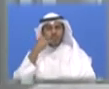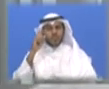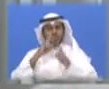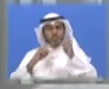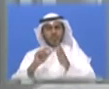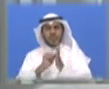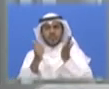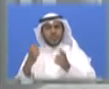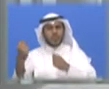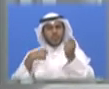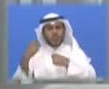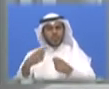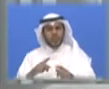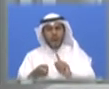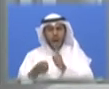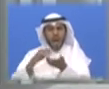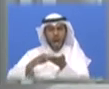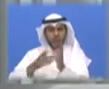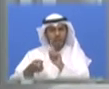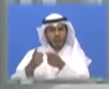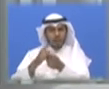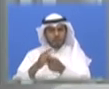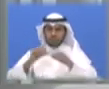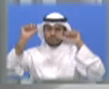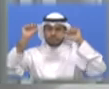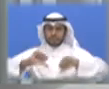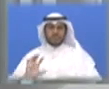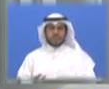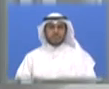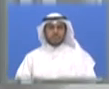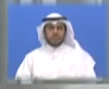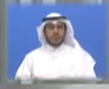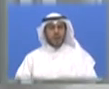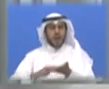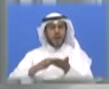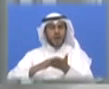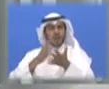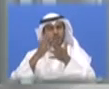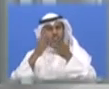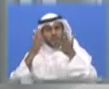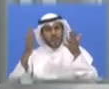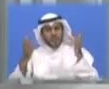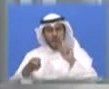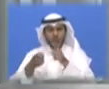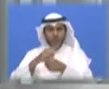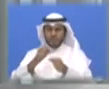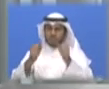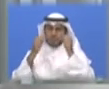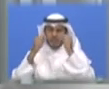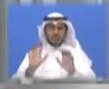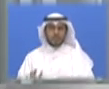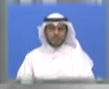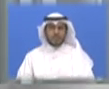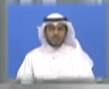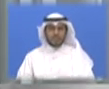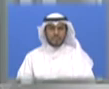ما مدى تحويل هذه الأراضي. فغالبا هذه الأراضي غالبا لا تحول إلى أراضي استثمارية إلا